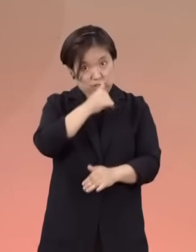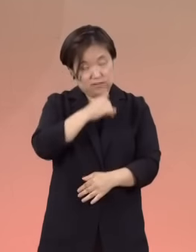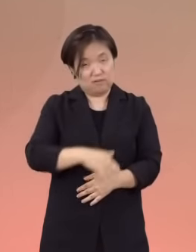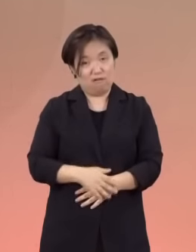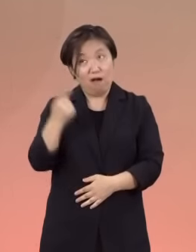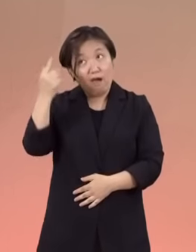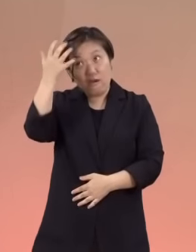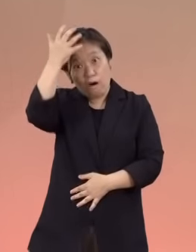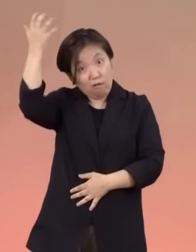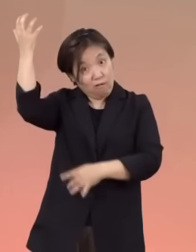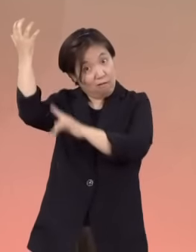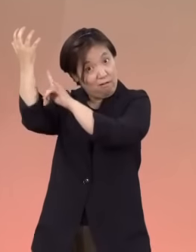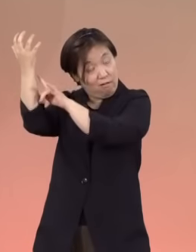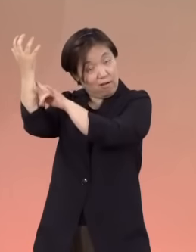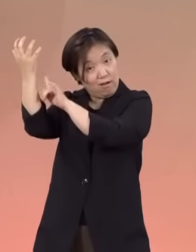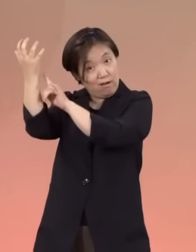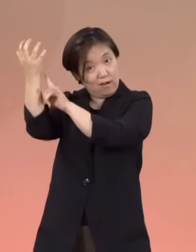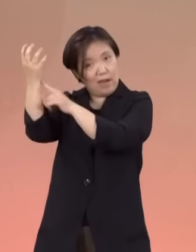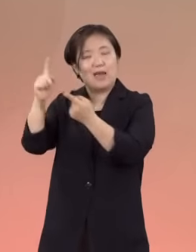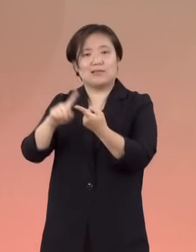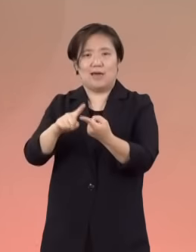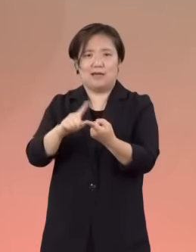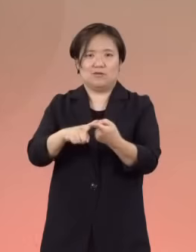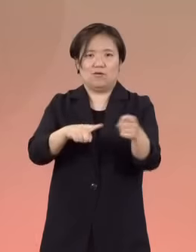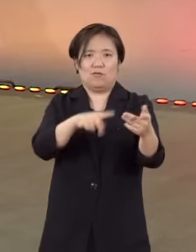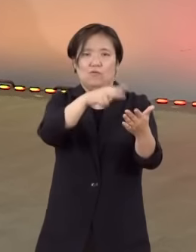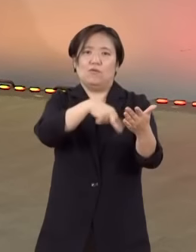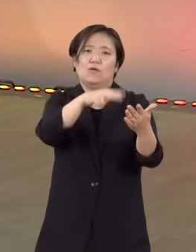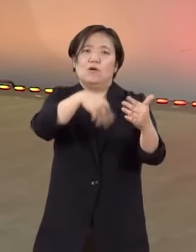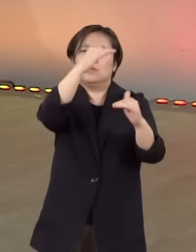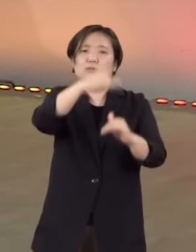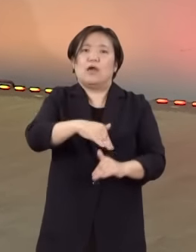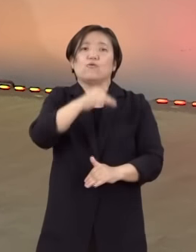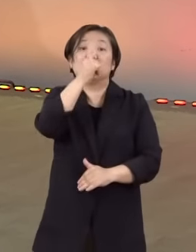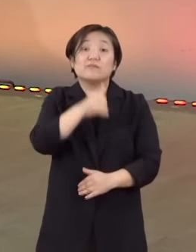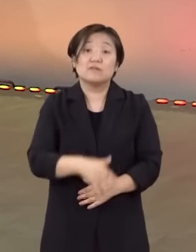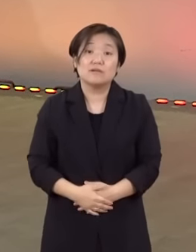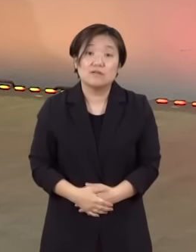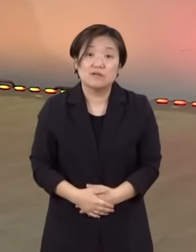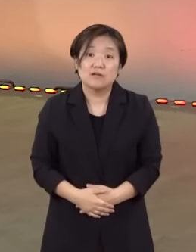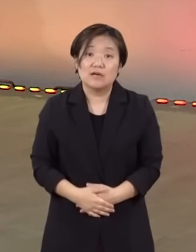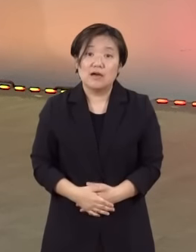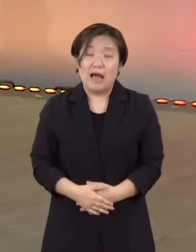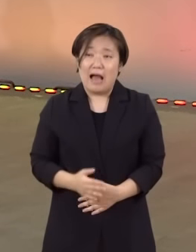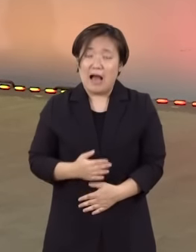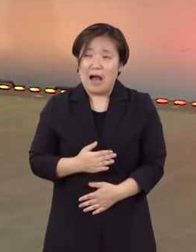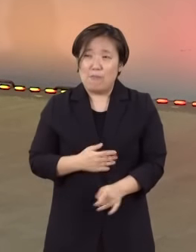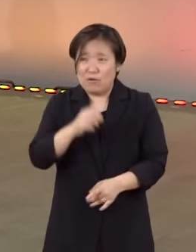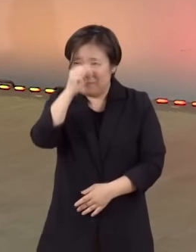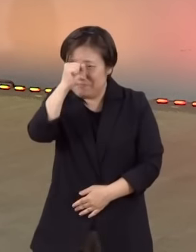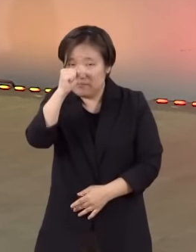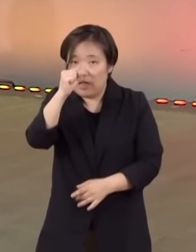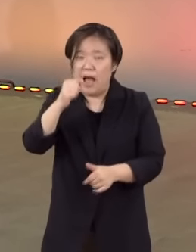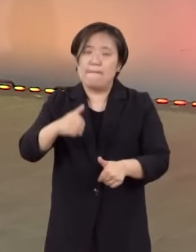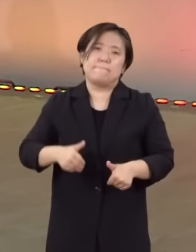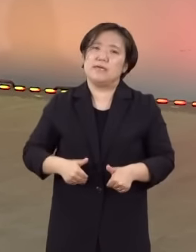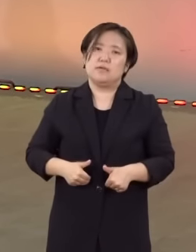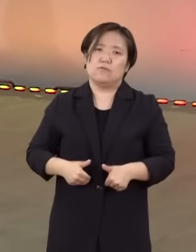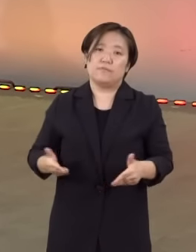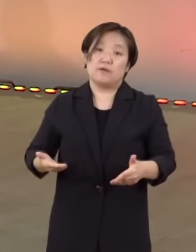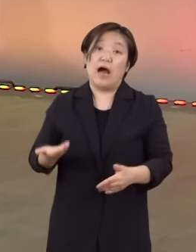대해서 자세히 말씀하고 있지 않습니까 그래서 우리가 집착할 필요는 없지만 또 우리가 무시할 수도